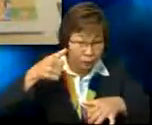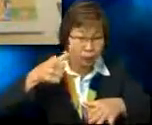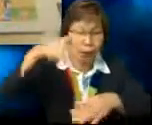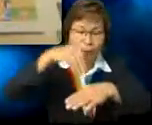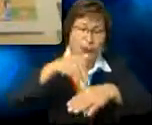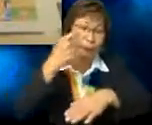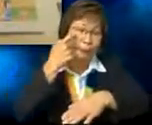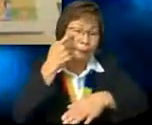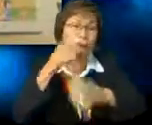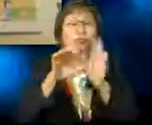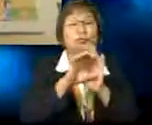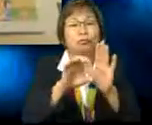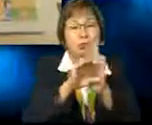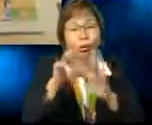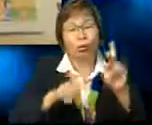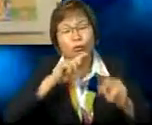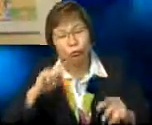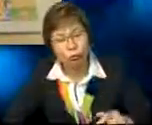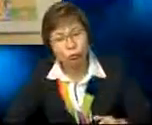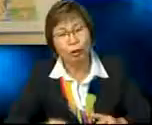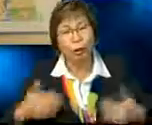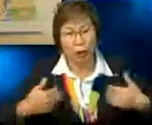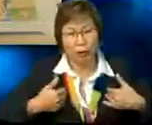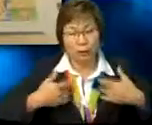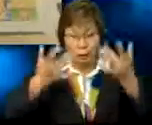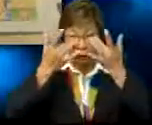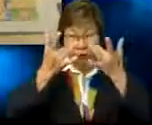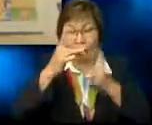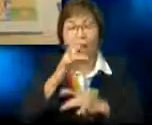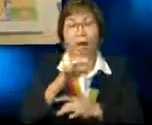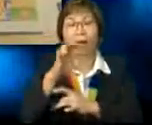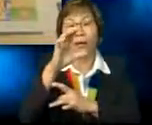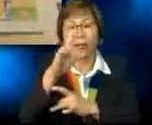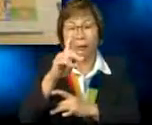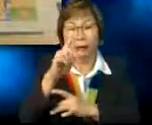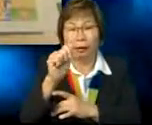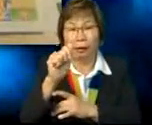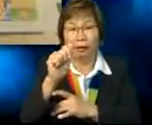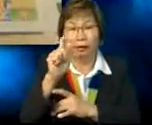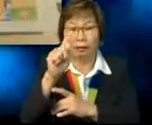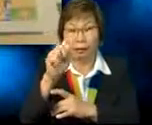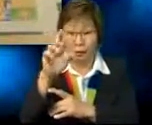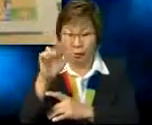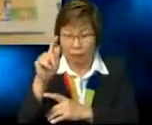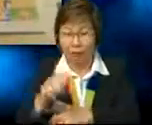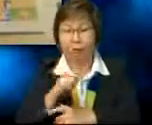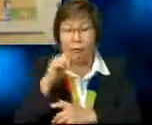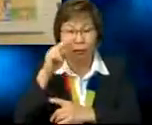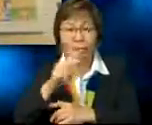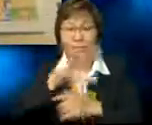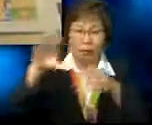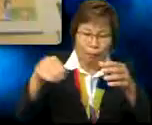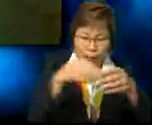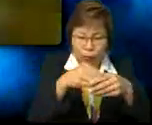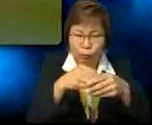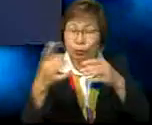pada mata seperti orang-orang tua yang mempunyai katarak, ya, tidak nampak, di mana kita buat pembedahan, ya, dan memasukkan kanta ke